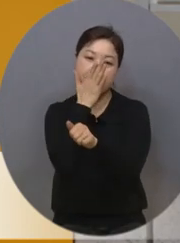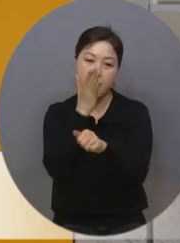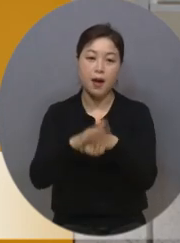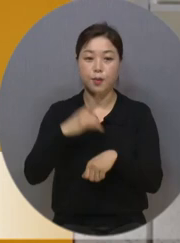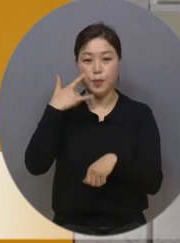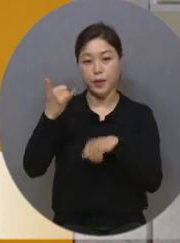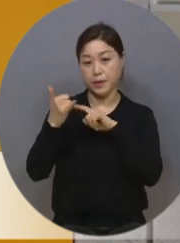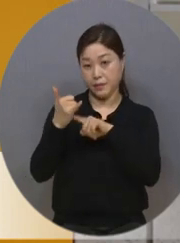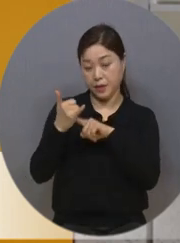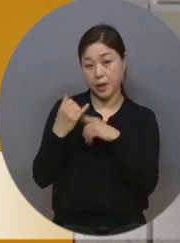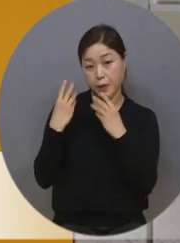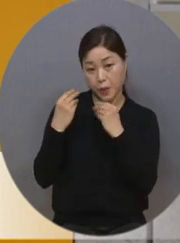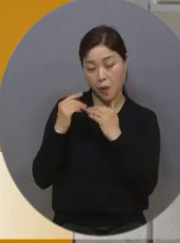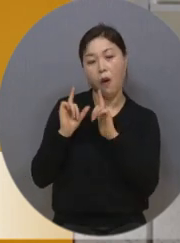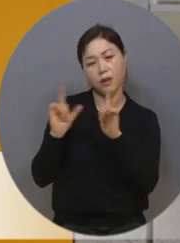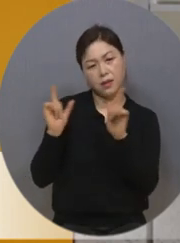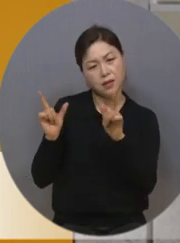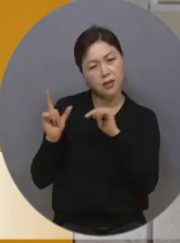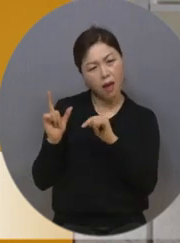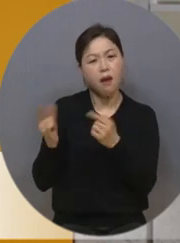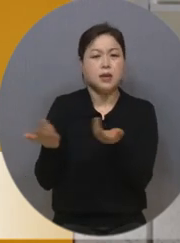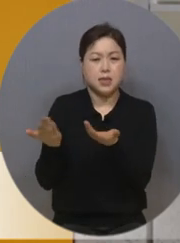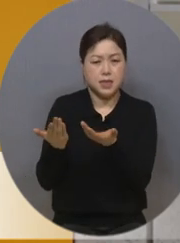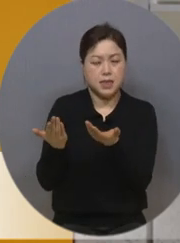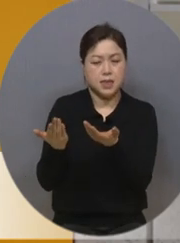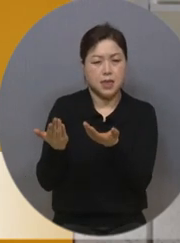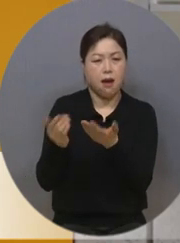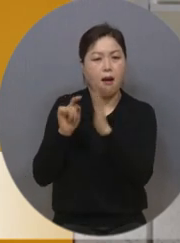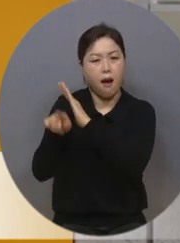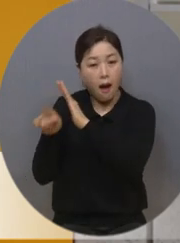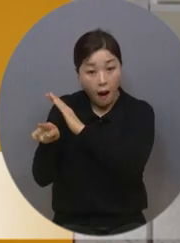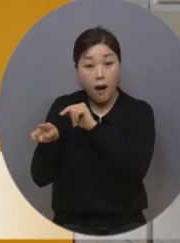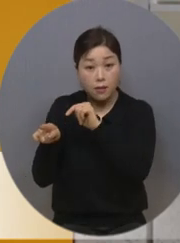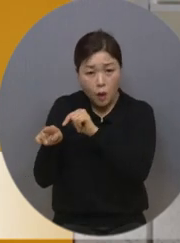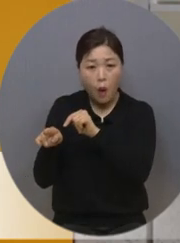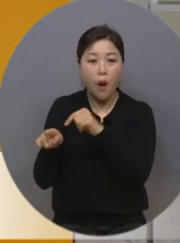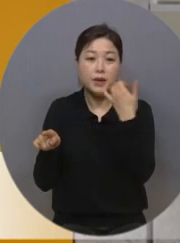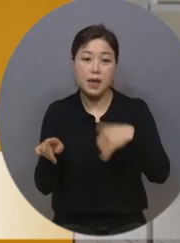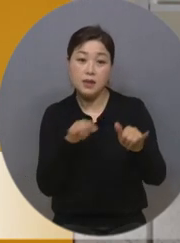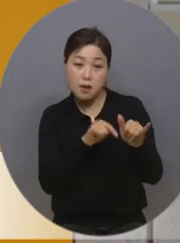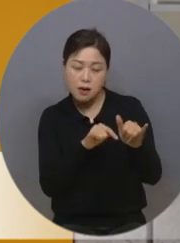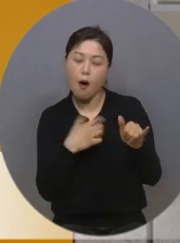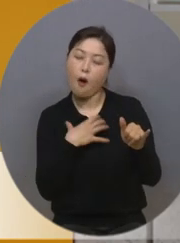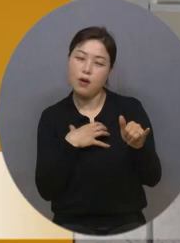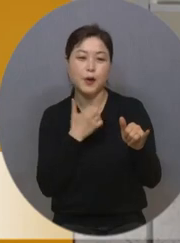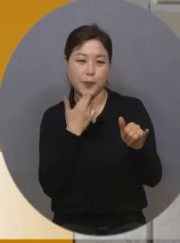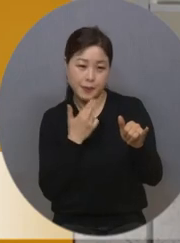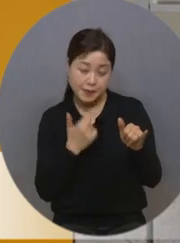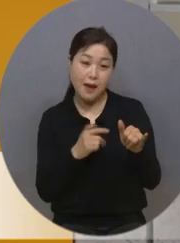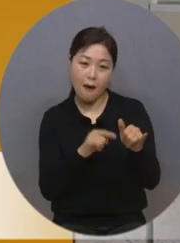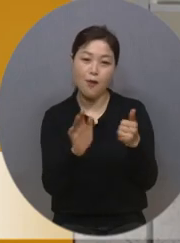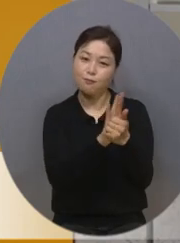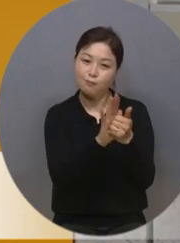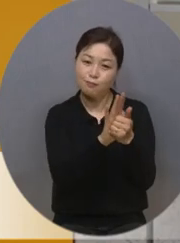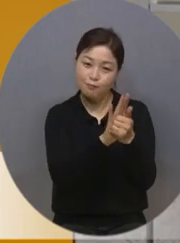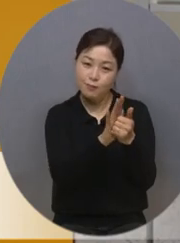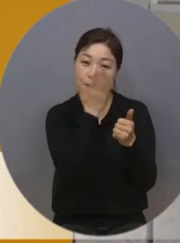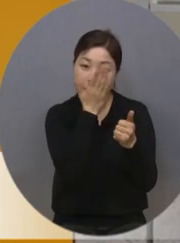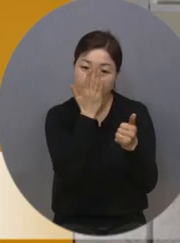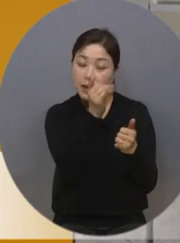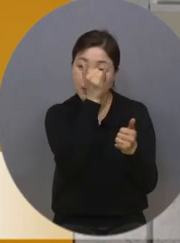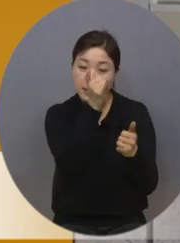부모님들의 주말에 그 근무를 하시게 되더라도 돌봄 서비스를 받을 수 있는